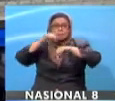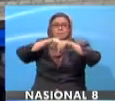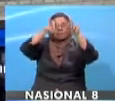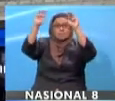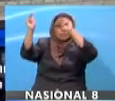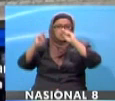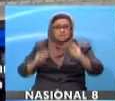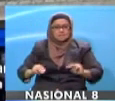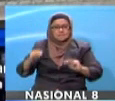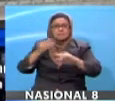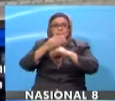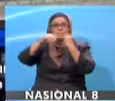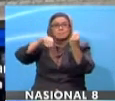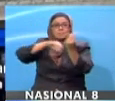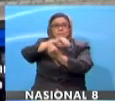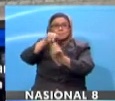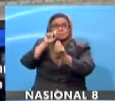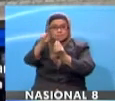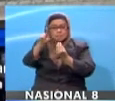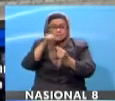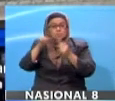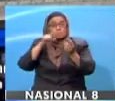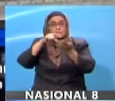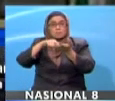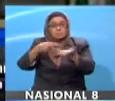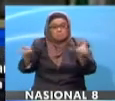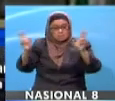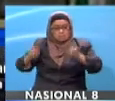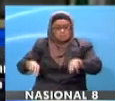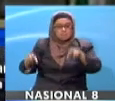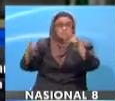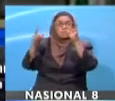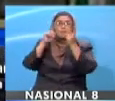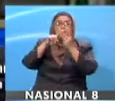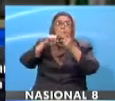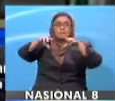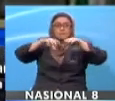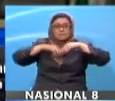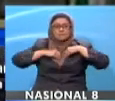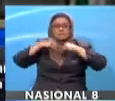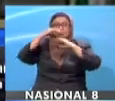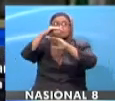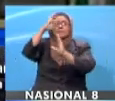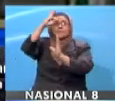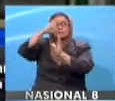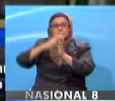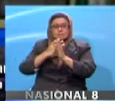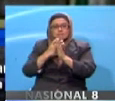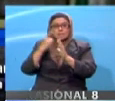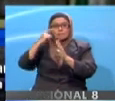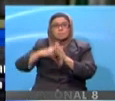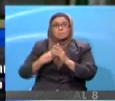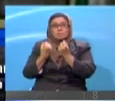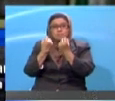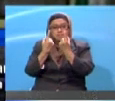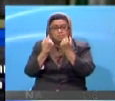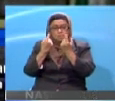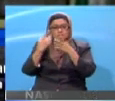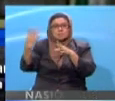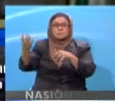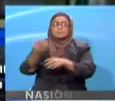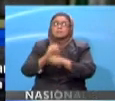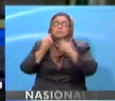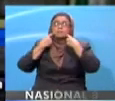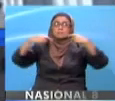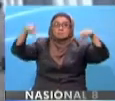kontrak metro antarabangsa kedua yang prasarana telah peroleh dalam tempoh 6 bulan. Pada November tahun lalu, ia memenangi bidaan antarabangsa